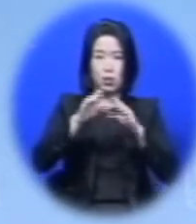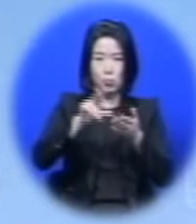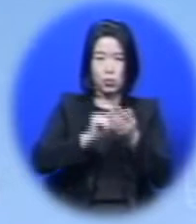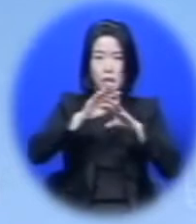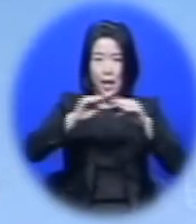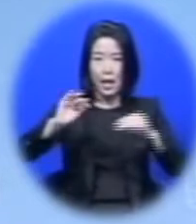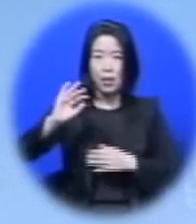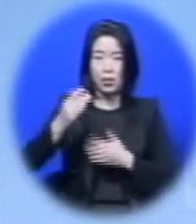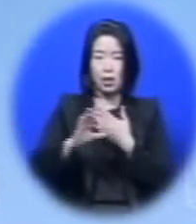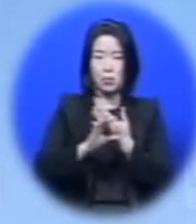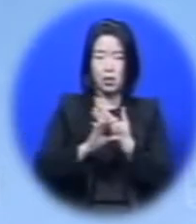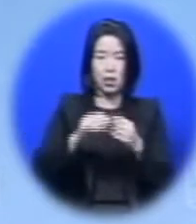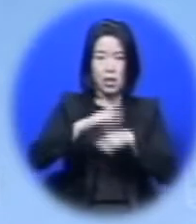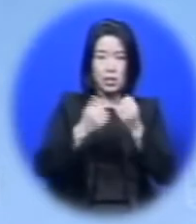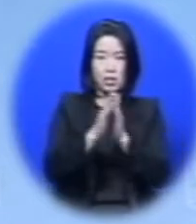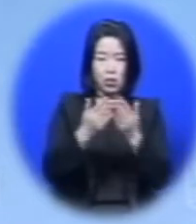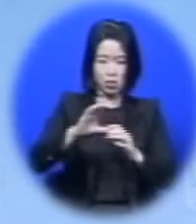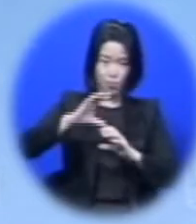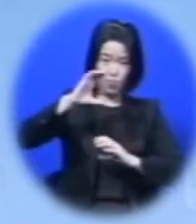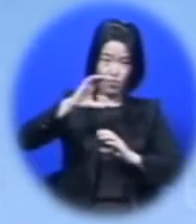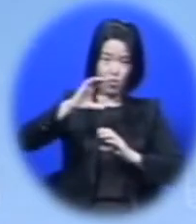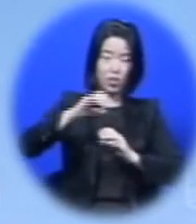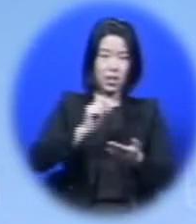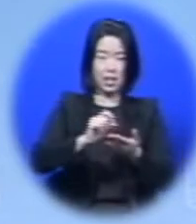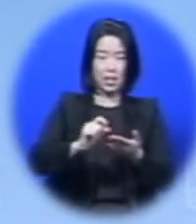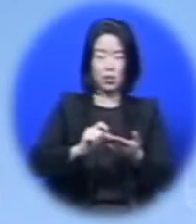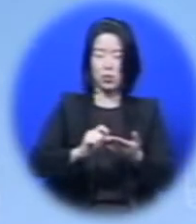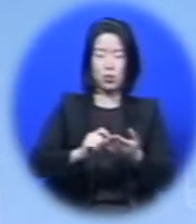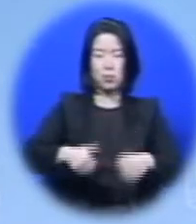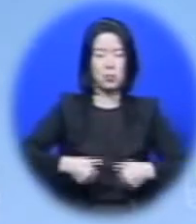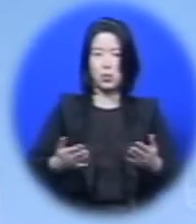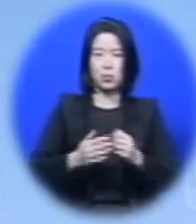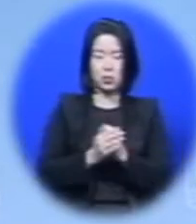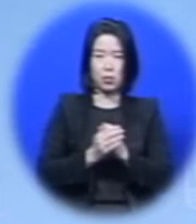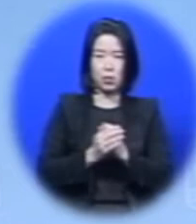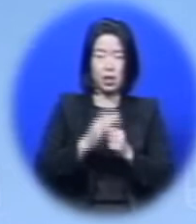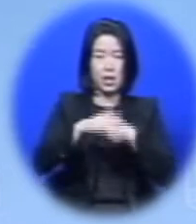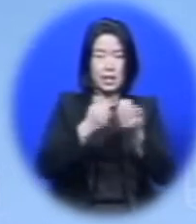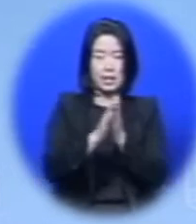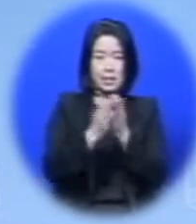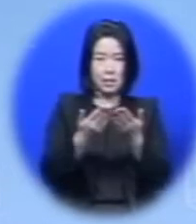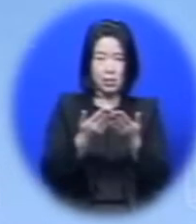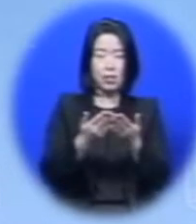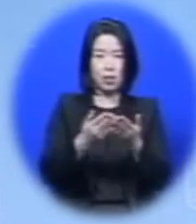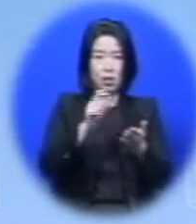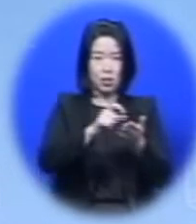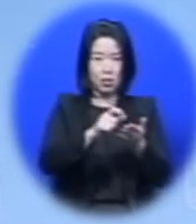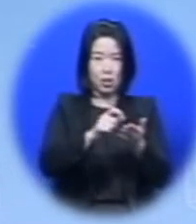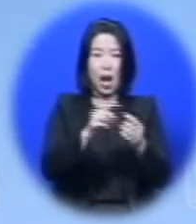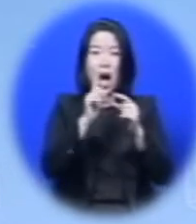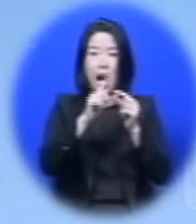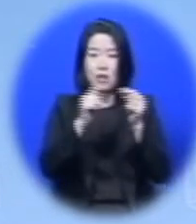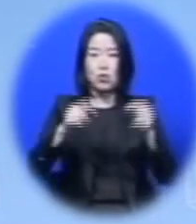성경이 이렇게 두껍게 기록될 이유가 뭐가 있겠어요? 그저 성경에 한 줄만 쓰면 되지요. 힘들고 어려우면 기도해라.